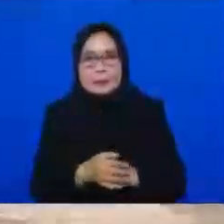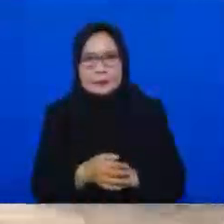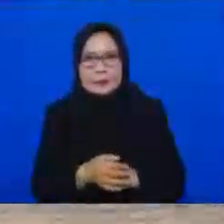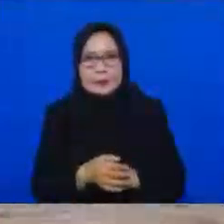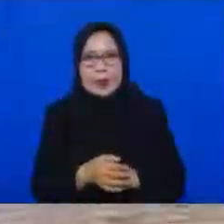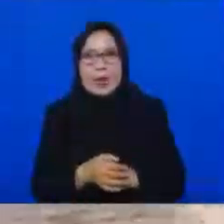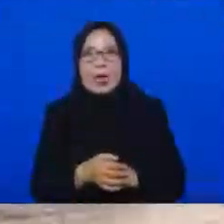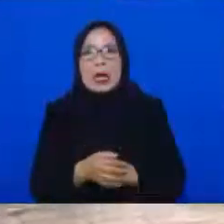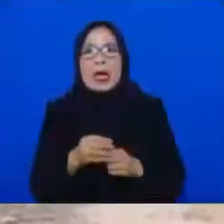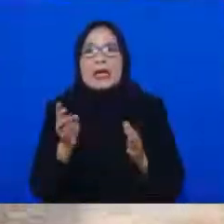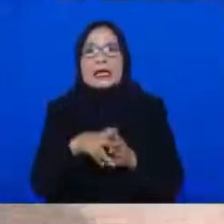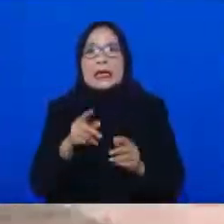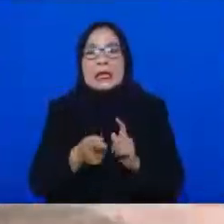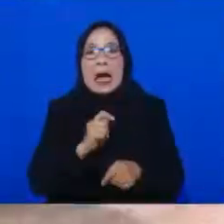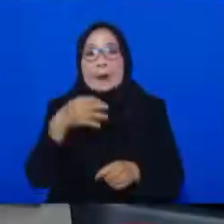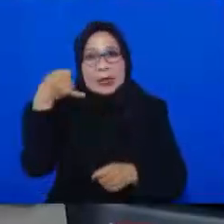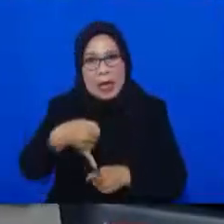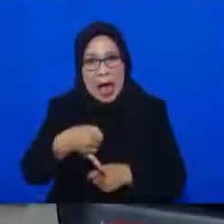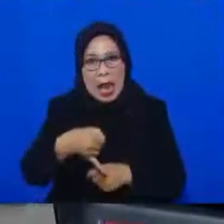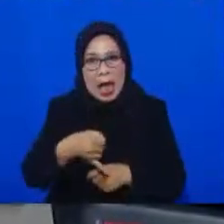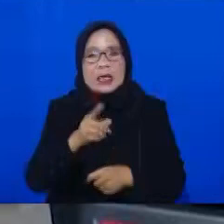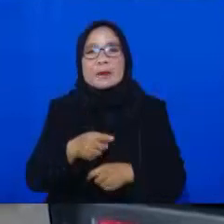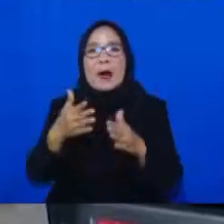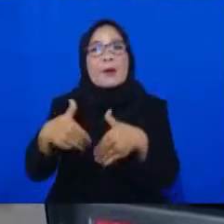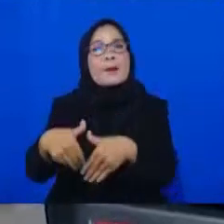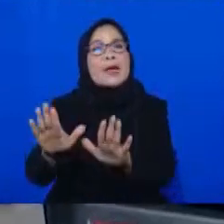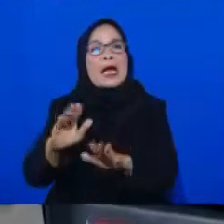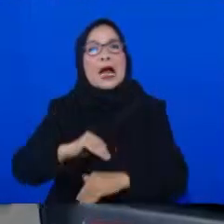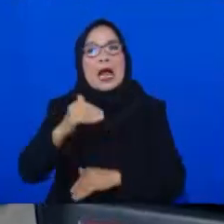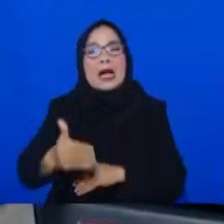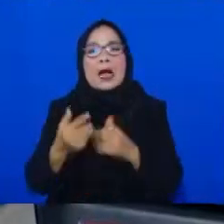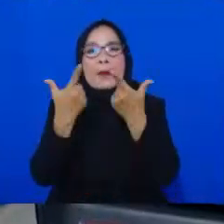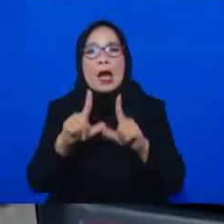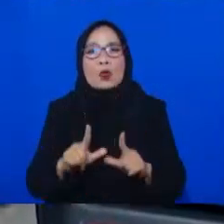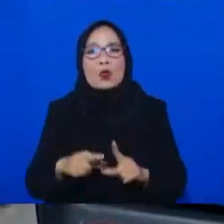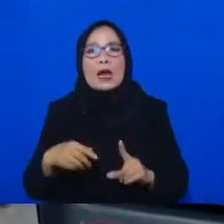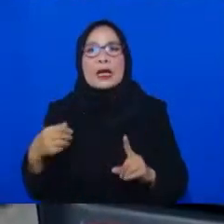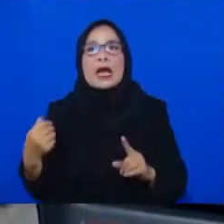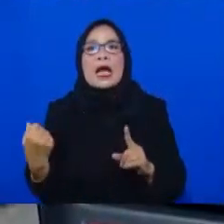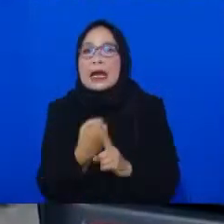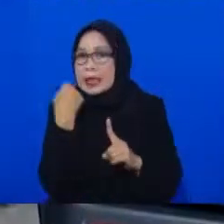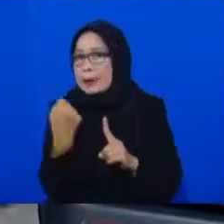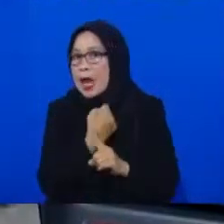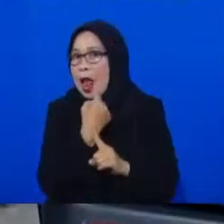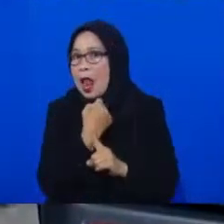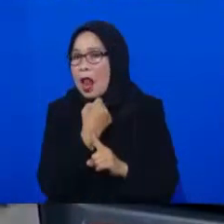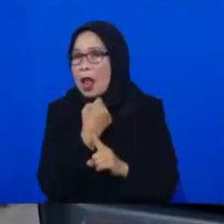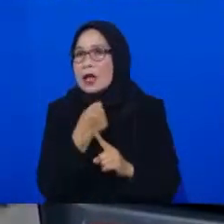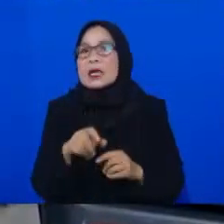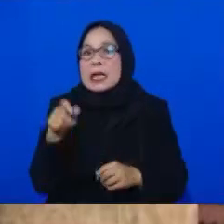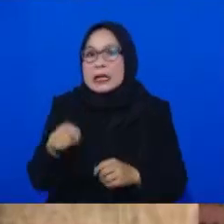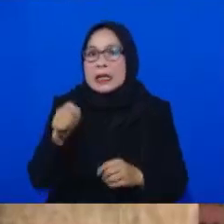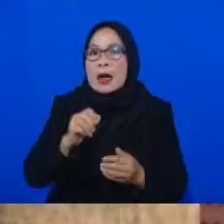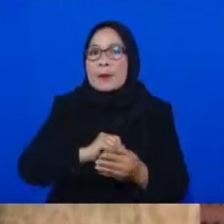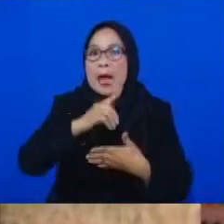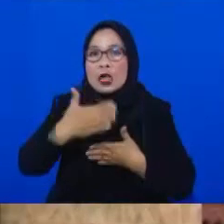AKBP Akhirudin pun dinyatakan bersalah karena membiarkan anaknya melakukan tindakan kriminal. Sidang tertutup untuk umum ini berlangsung